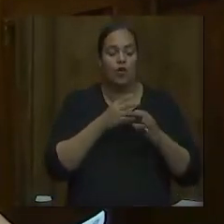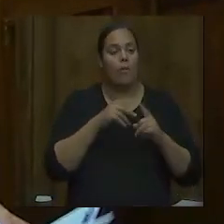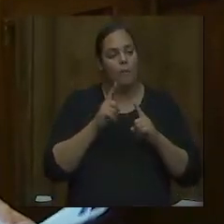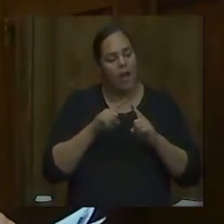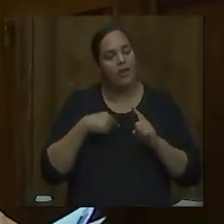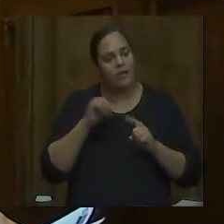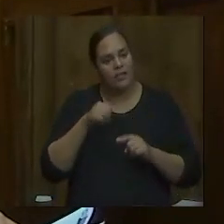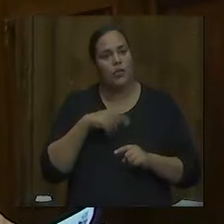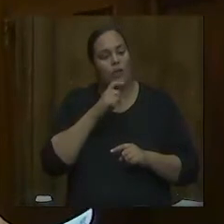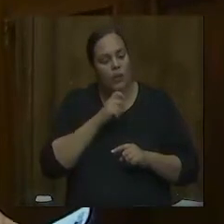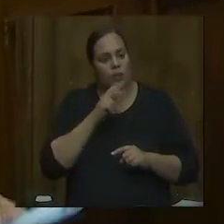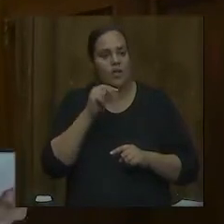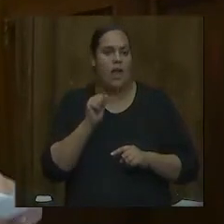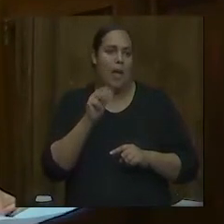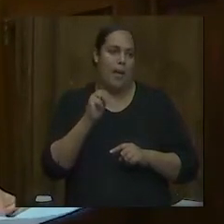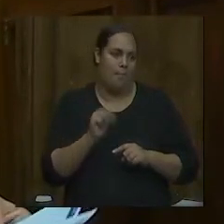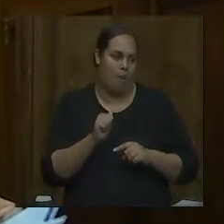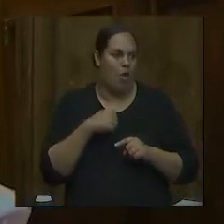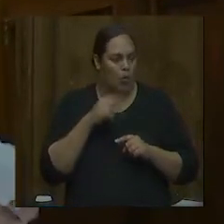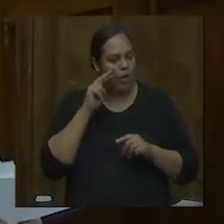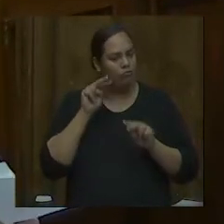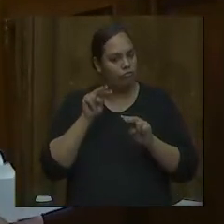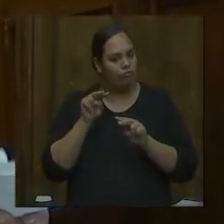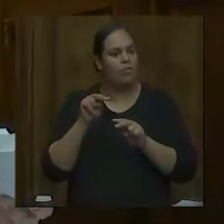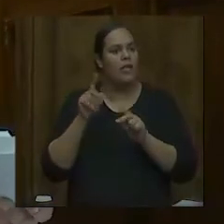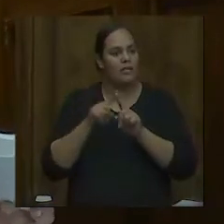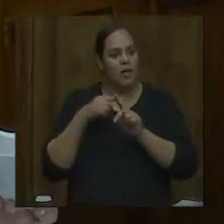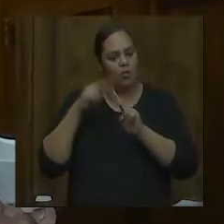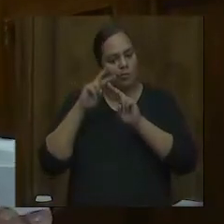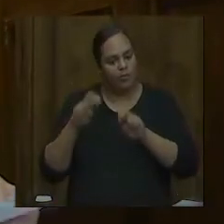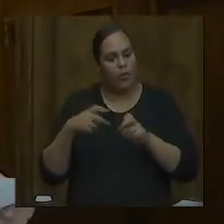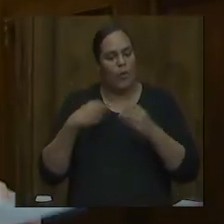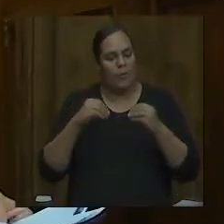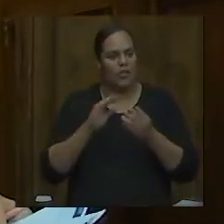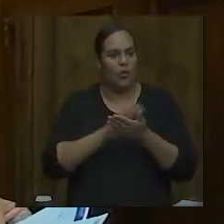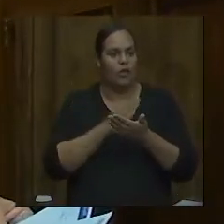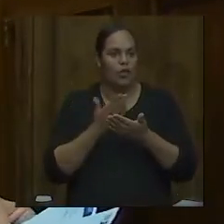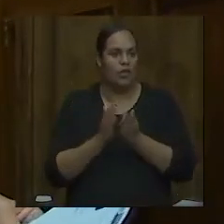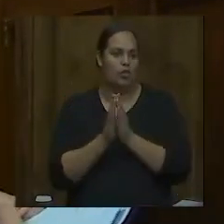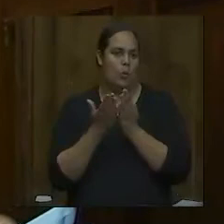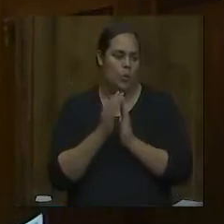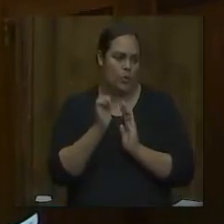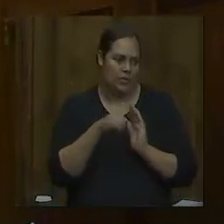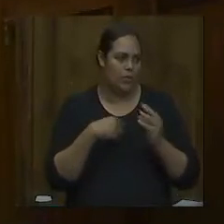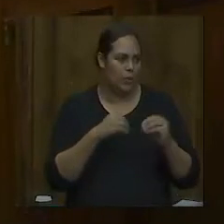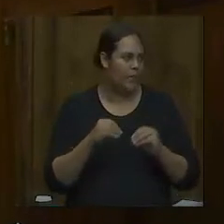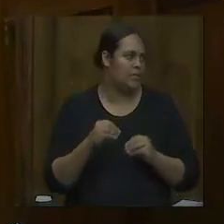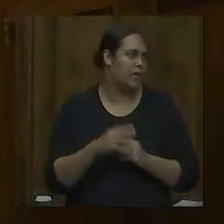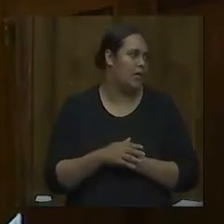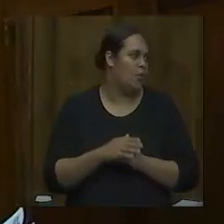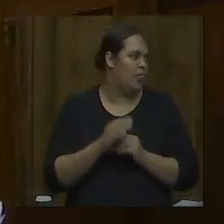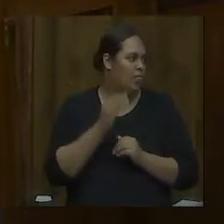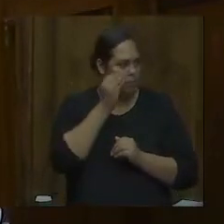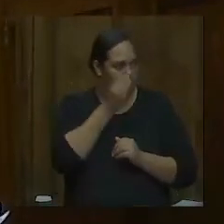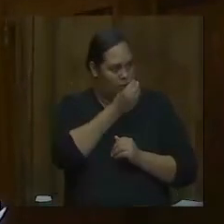ons departement na gekyk en hulle is besig met 'n vertalingsboek daaroor ook. Dan